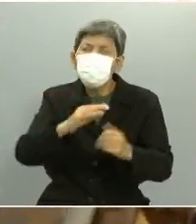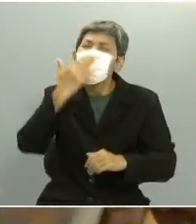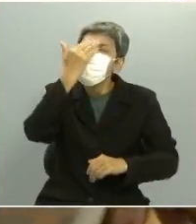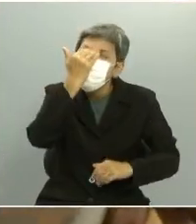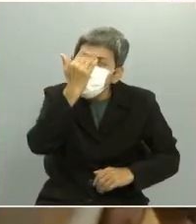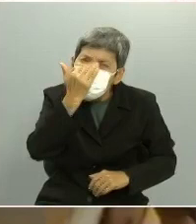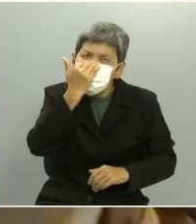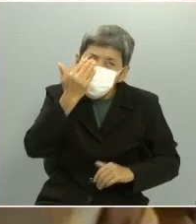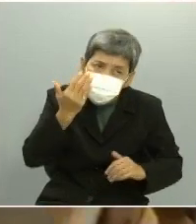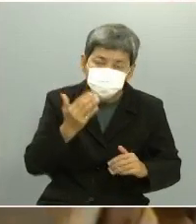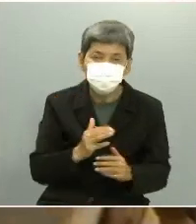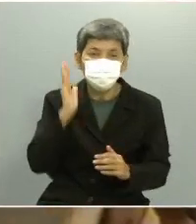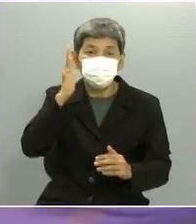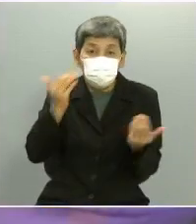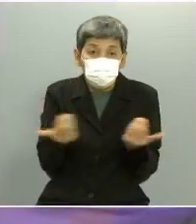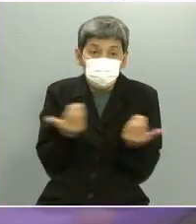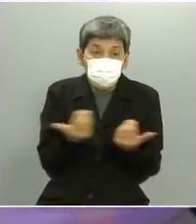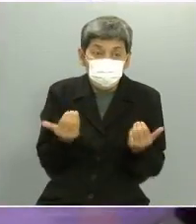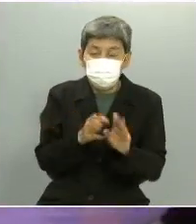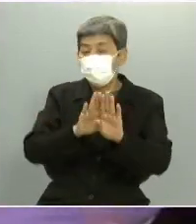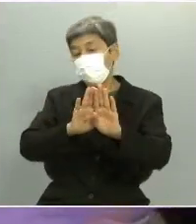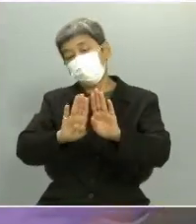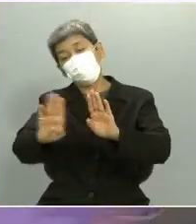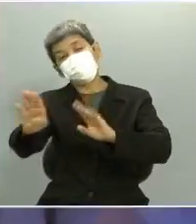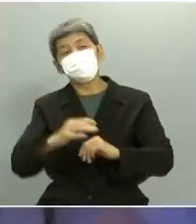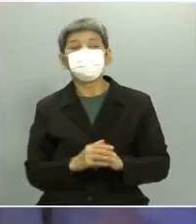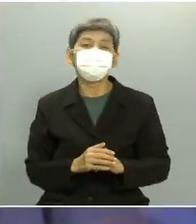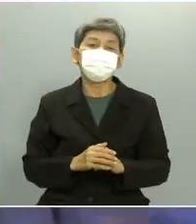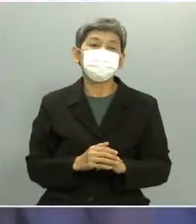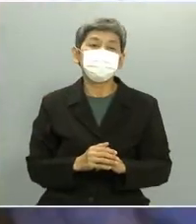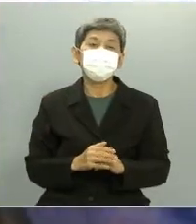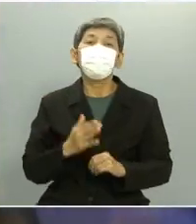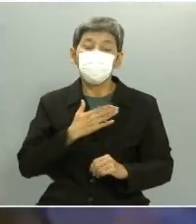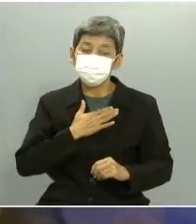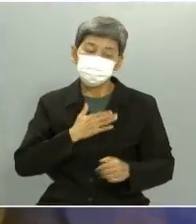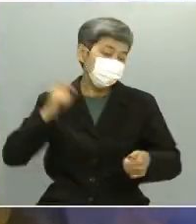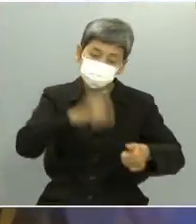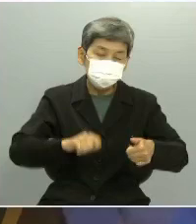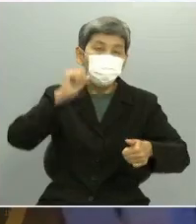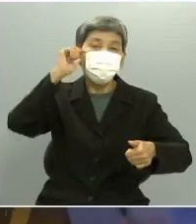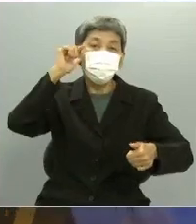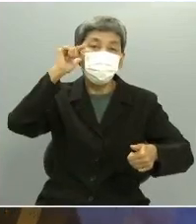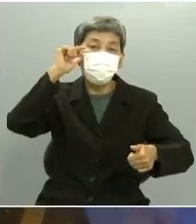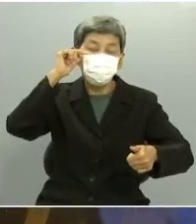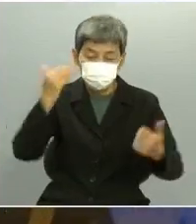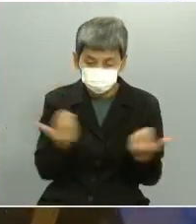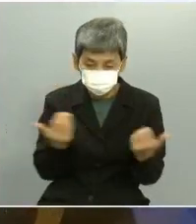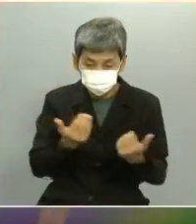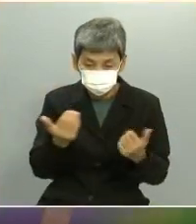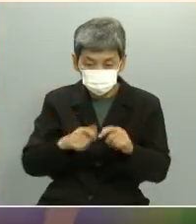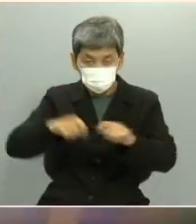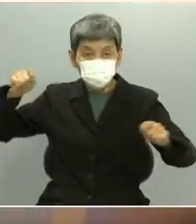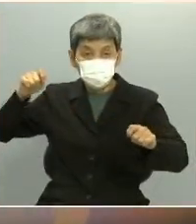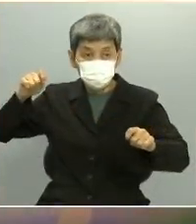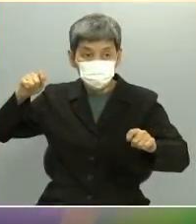ขึ้นลูกชายเดินมาเปิดประตูให้แล้วบอกว่าผมฆ่าแม่แล้วจากนั้นลูกชายก็ยกค้อนปอนขึ้น